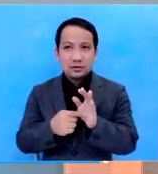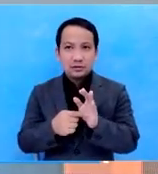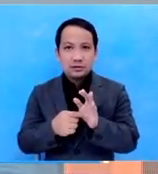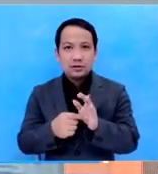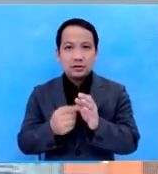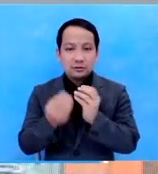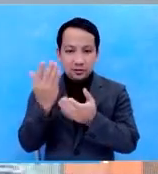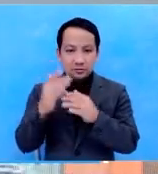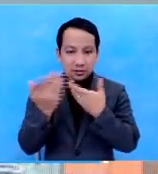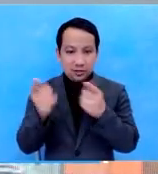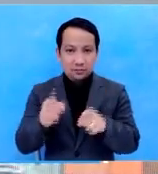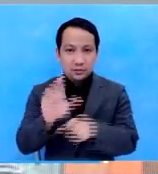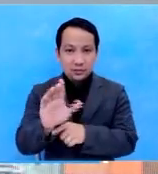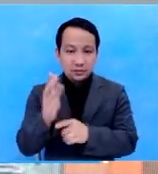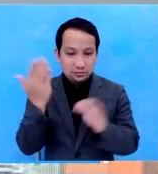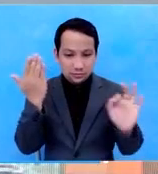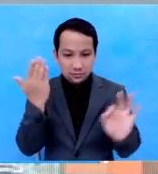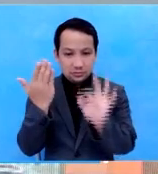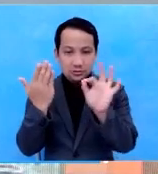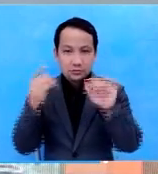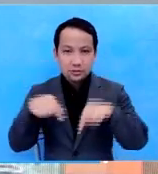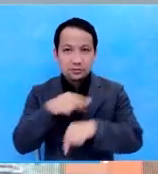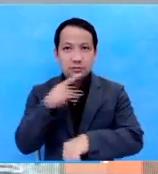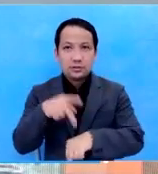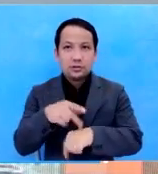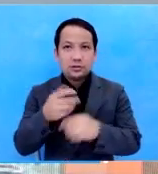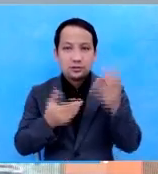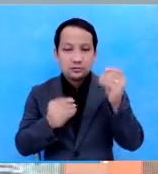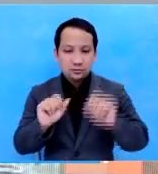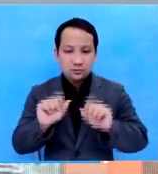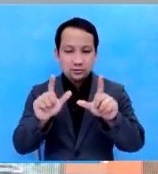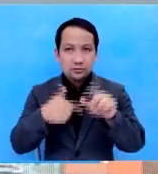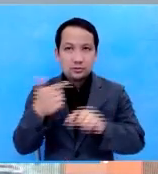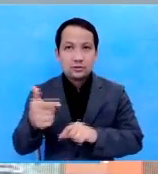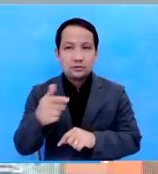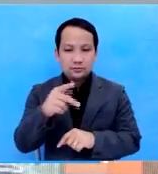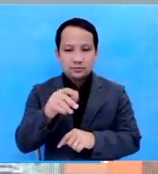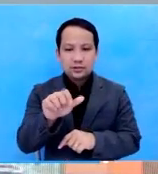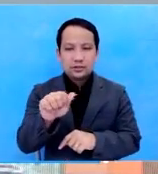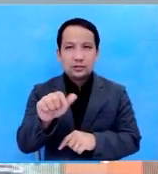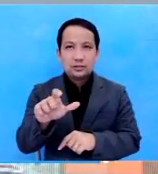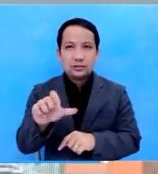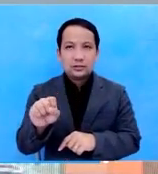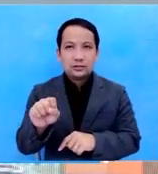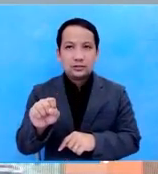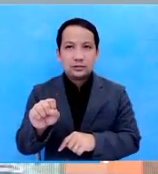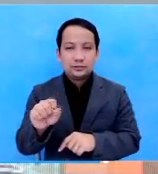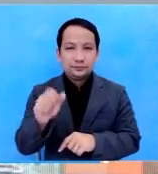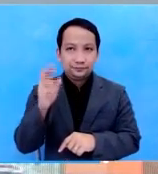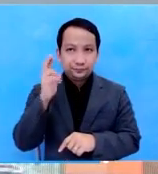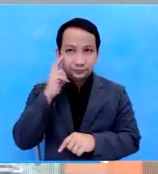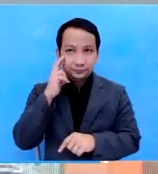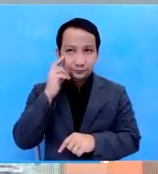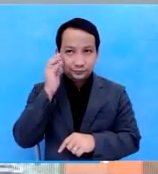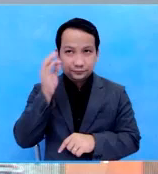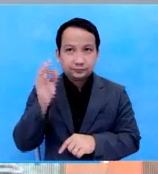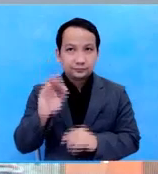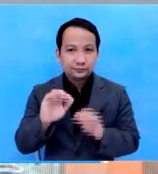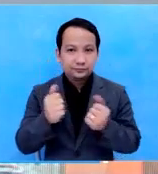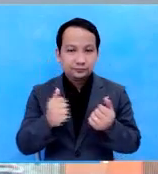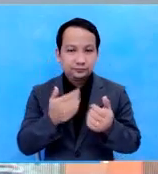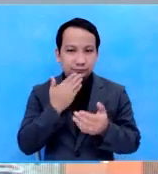bansa, alamin natin. Sa puntong ito, makausap po natin live si Pag-asa weather forecaster Raymond Ordinario. Sir Raymond, magandang umaga